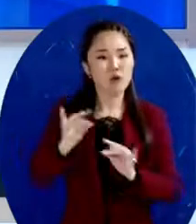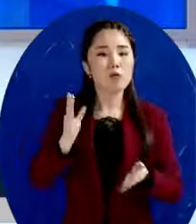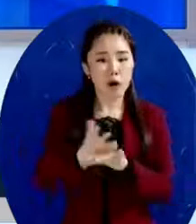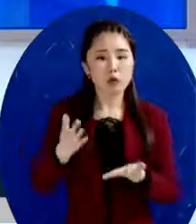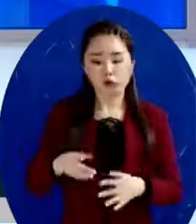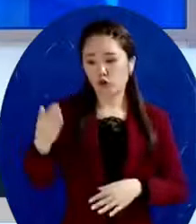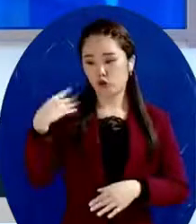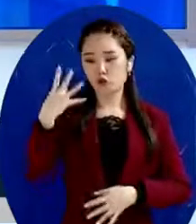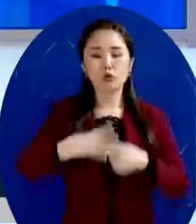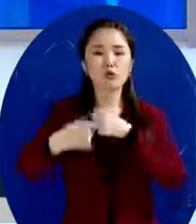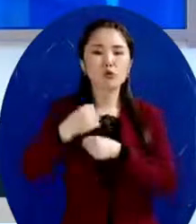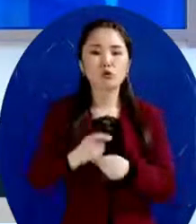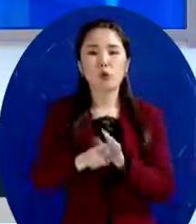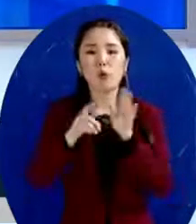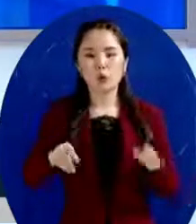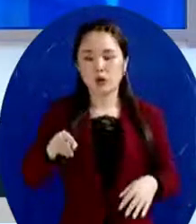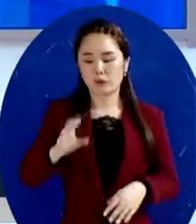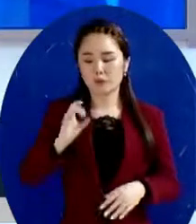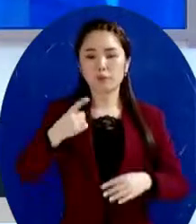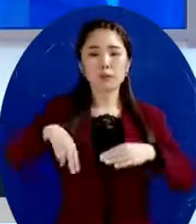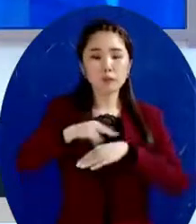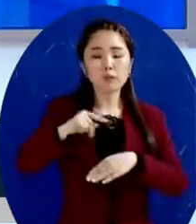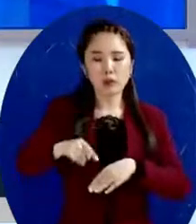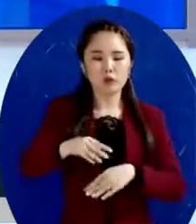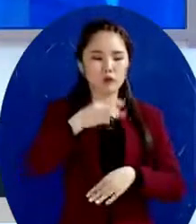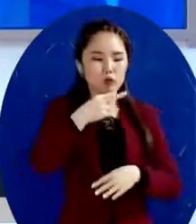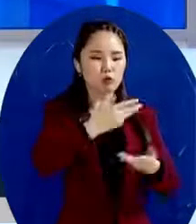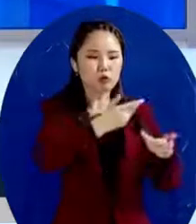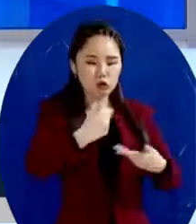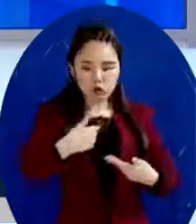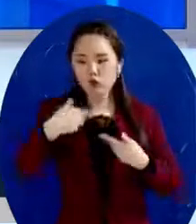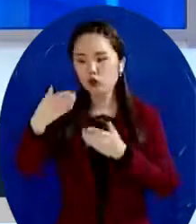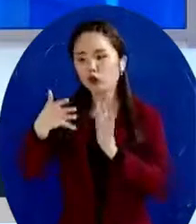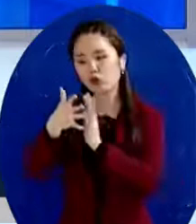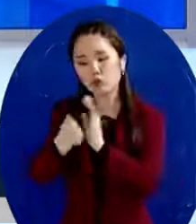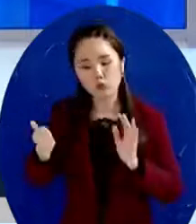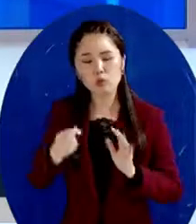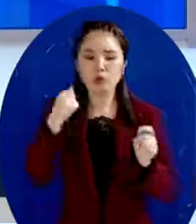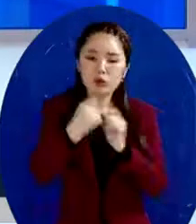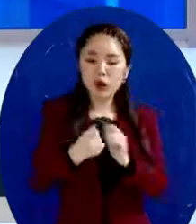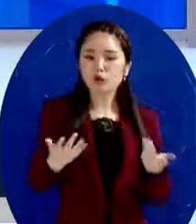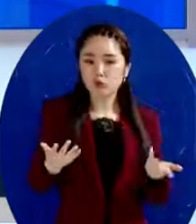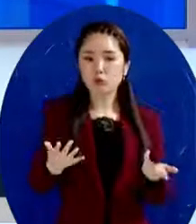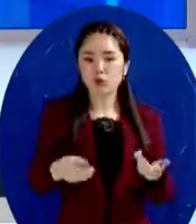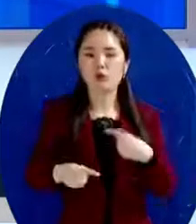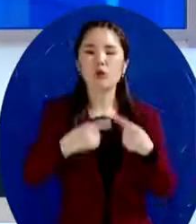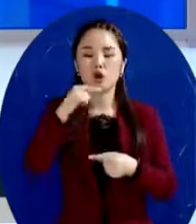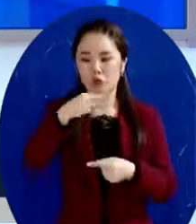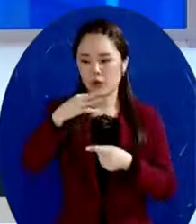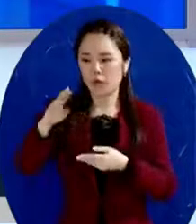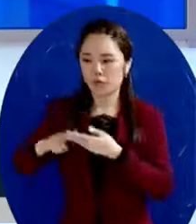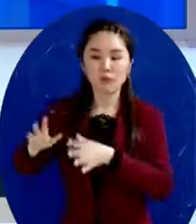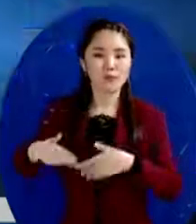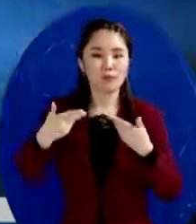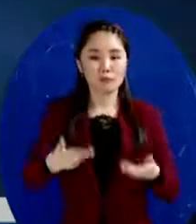учирл өнгөрсөн 4 жилийн хугацаанд сонгон хайрханчуудын үгийг төрд хэрхэн дайж төсөв болон орон нутгийн хөрөнгө оруулалт тойрогтой тацсныг